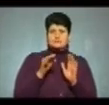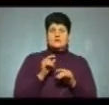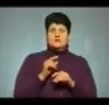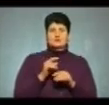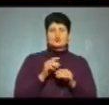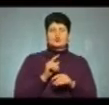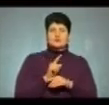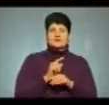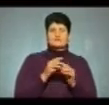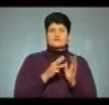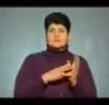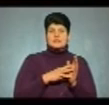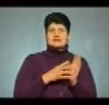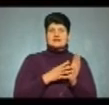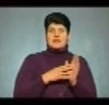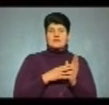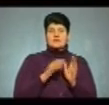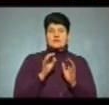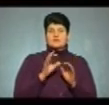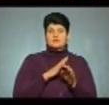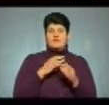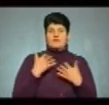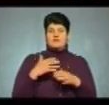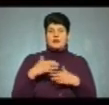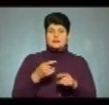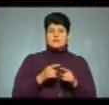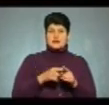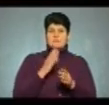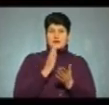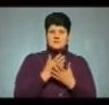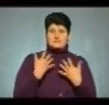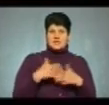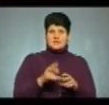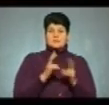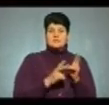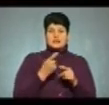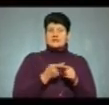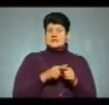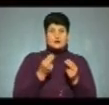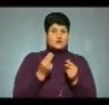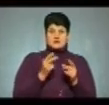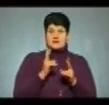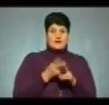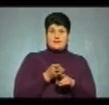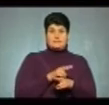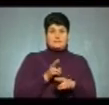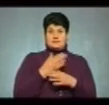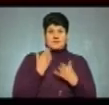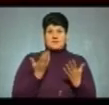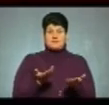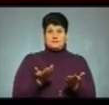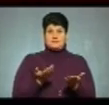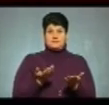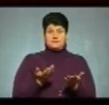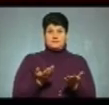градусів, підприємство за 9 градусів несло втрати. Це є прямі втрати підприємства. Ці гроші ніде не відшкодовуються, ні в одному тарифі не закладені. До